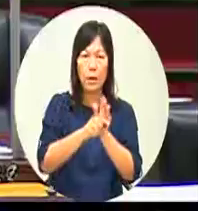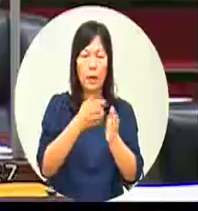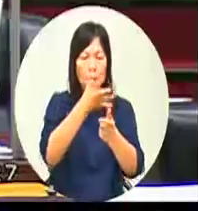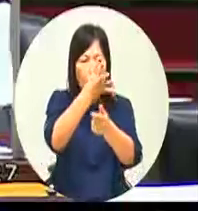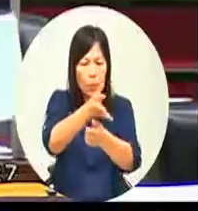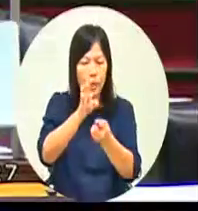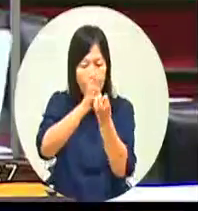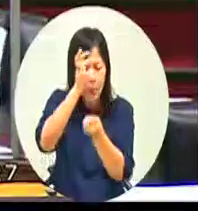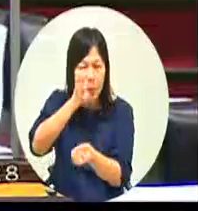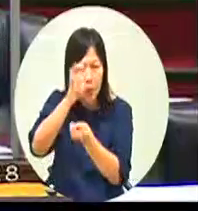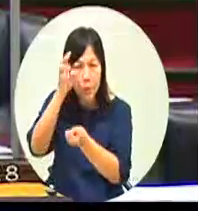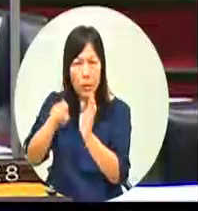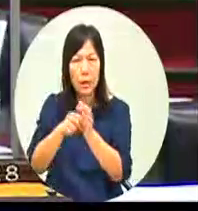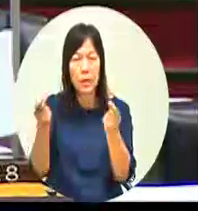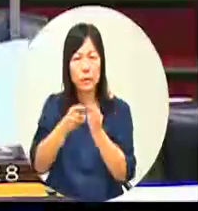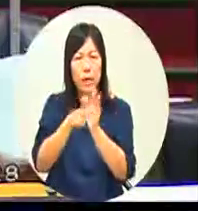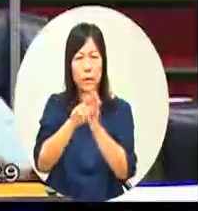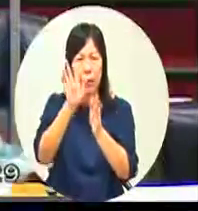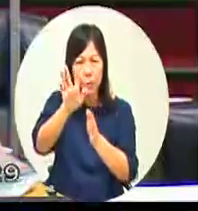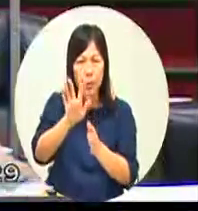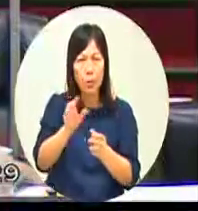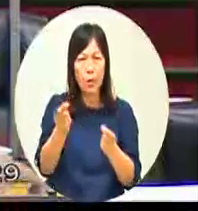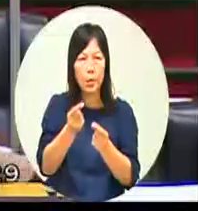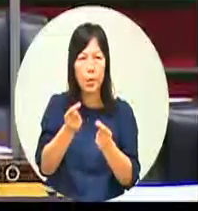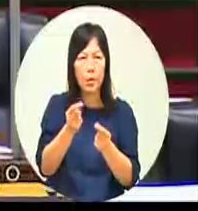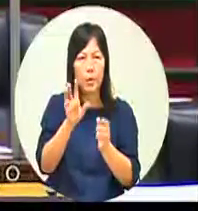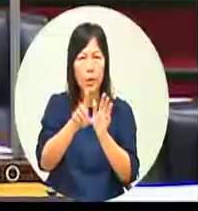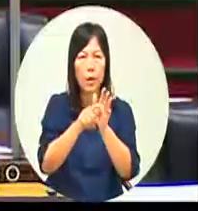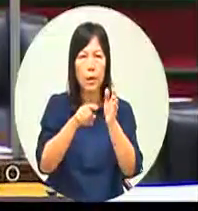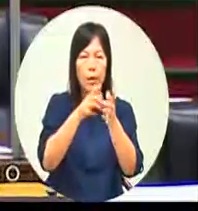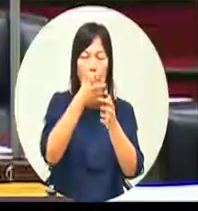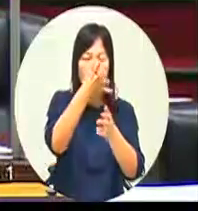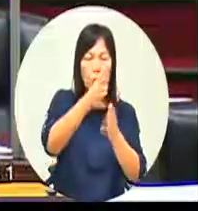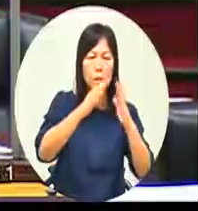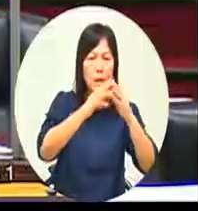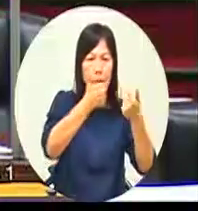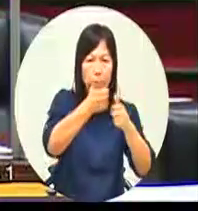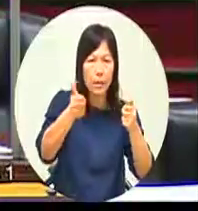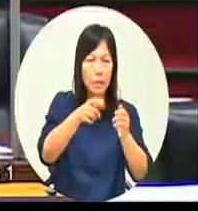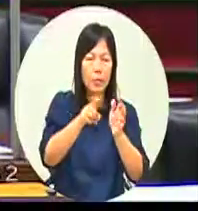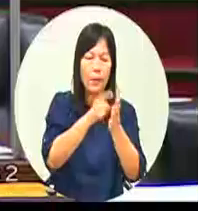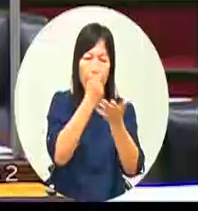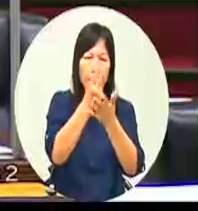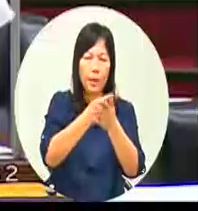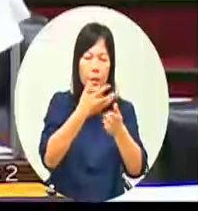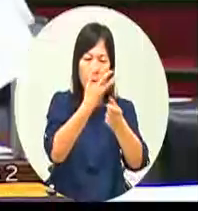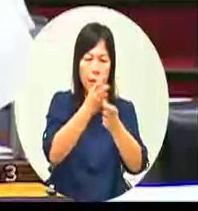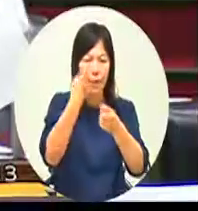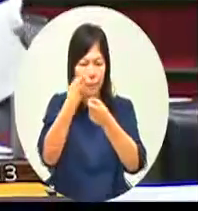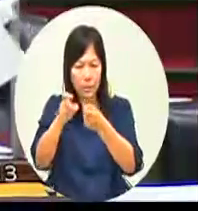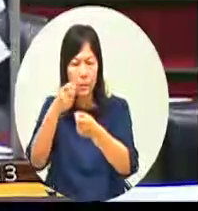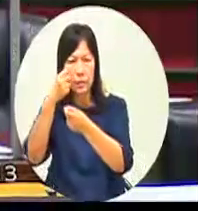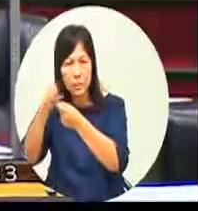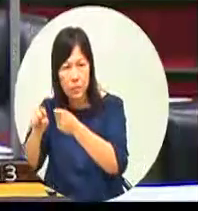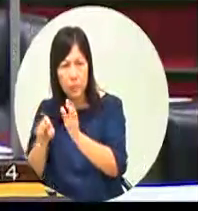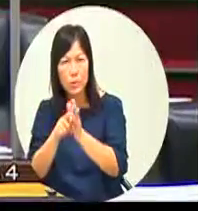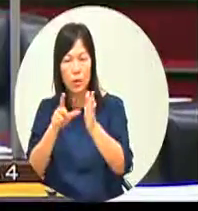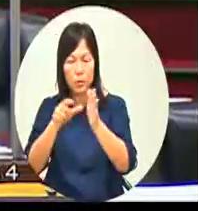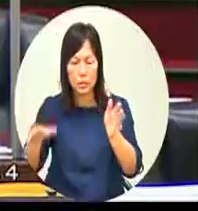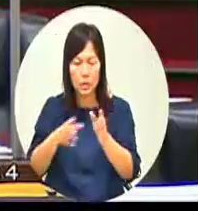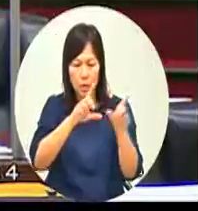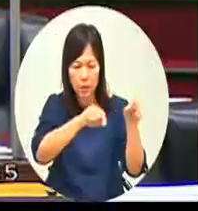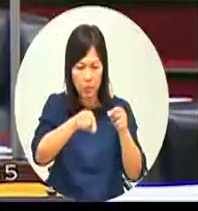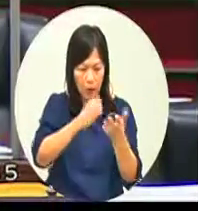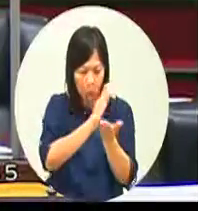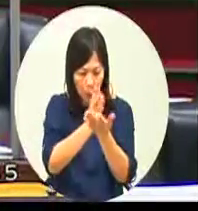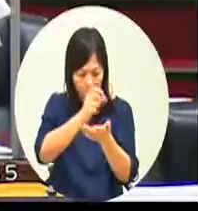细节应该是类似像要问的议员每一个人，比如说给他10分钟，可以根据这个内容